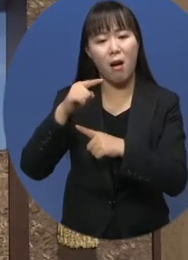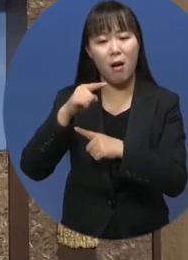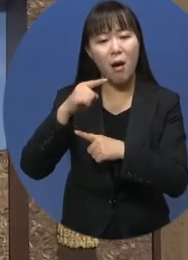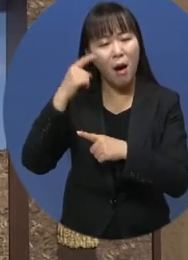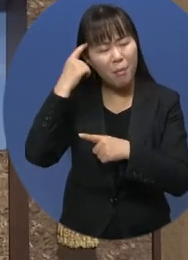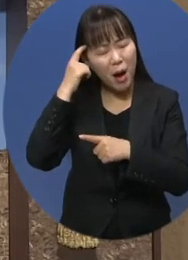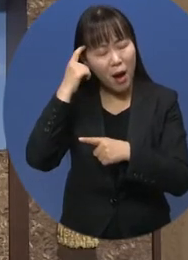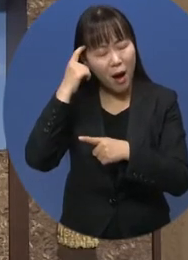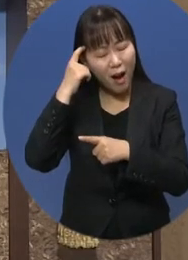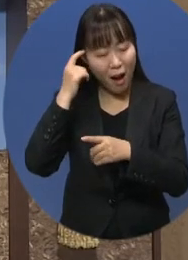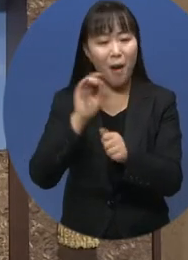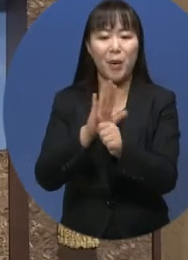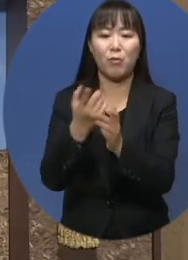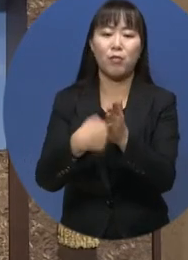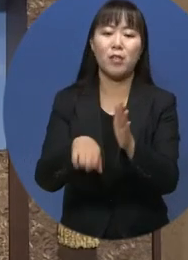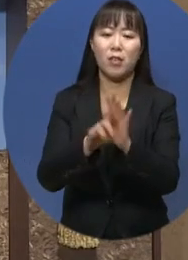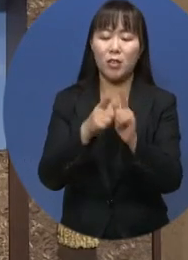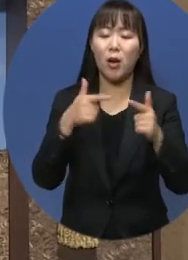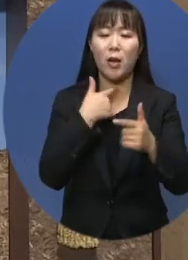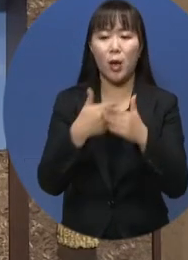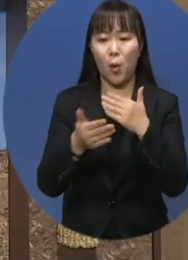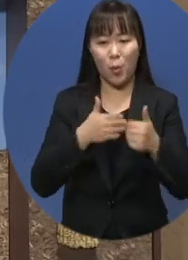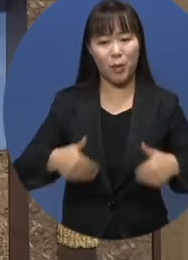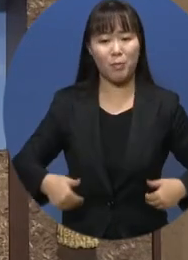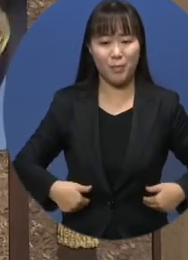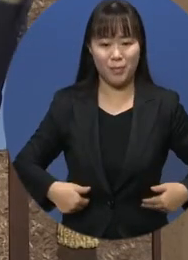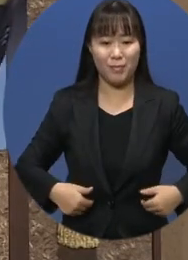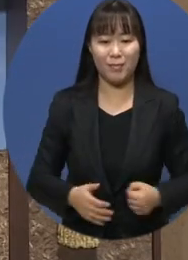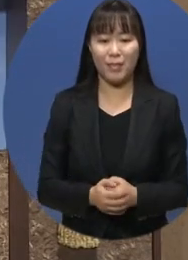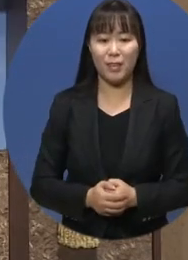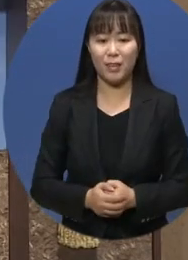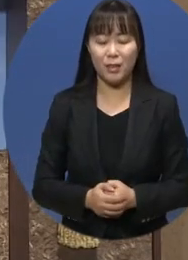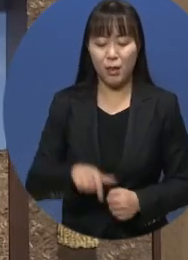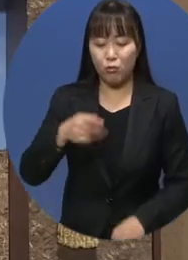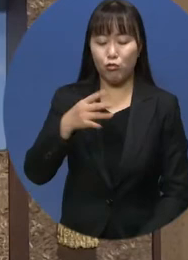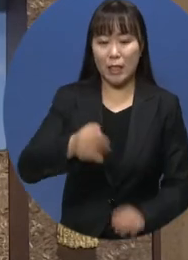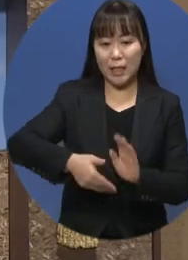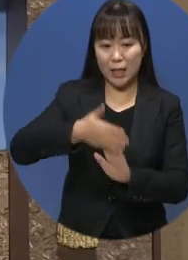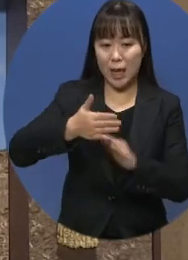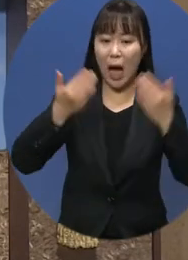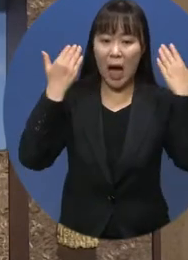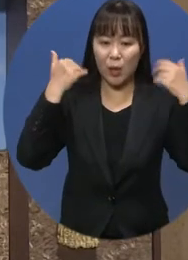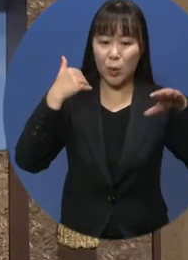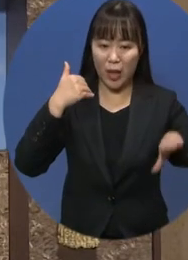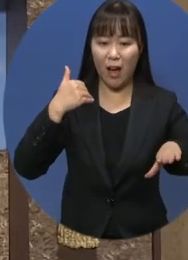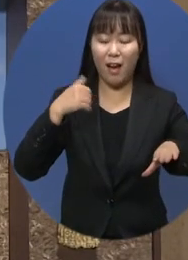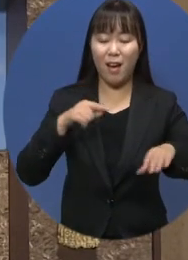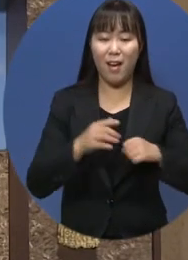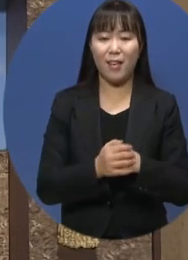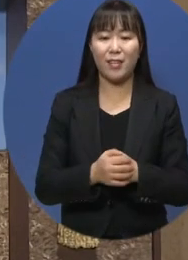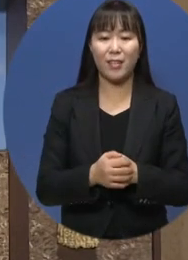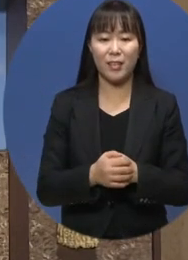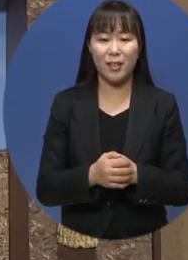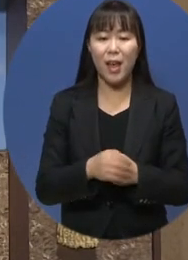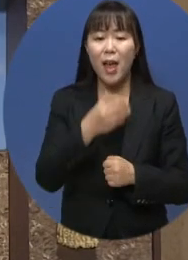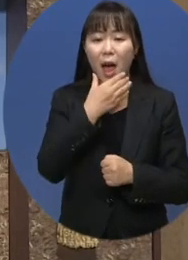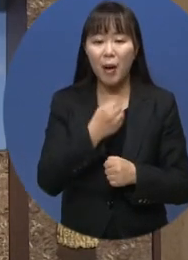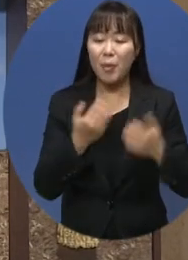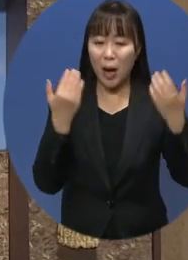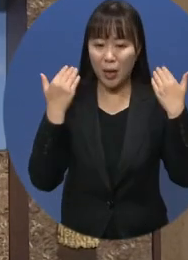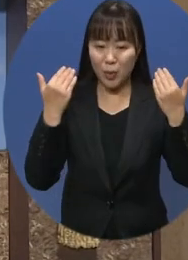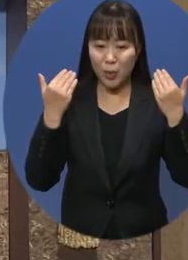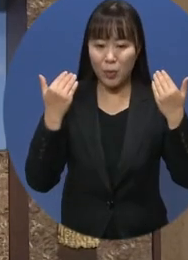주려면 다양한 경험을 해야 됩니다 그저 구리시 가 학교다 구리 지가 쪼다 행복학교